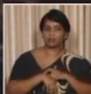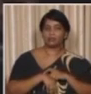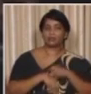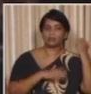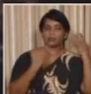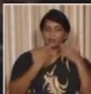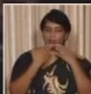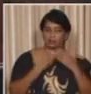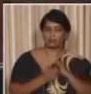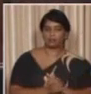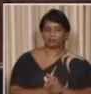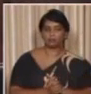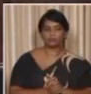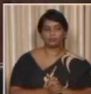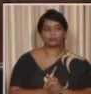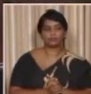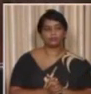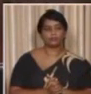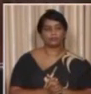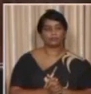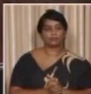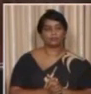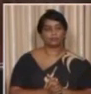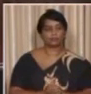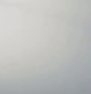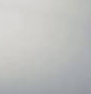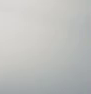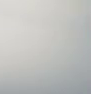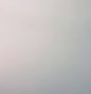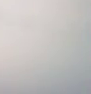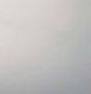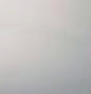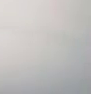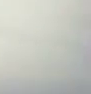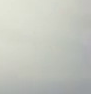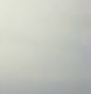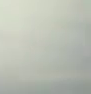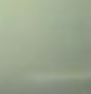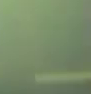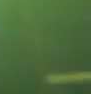මම නේන බොහොම ස්තුතියි. බොහොම ස්තුතියි ඔබතුමාට සුබ පතනවා. ප්‍රධාන